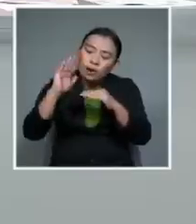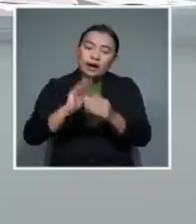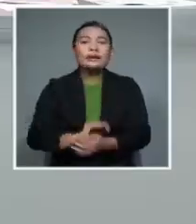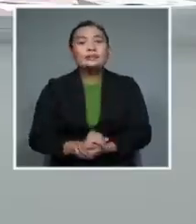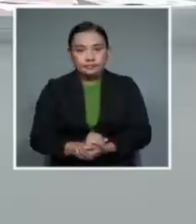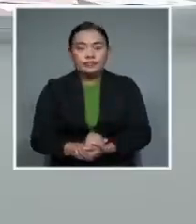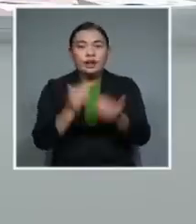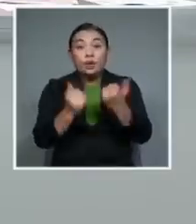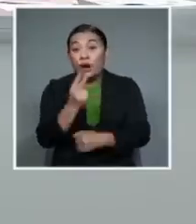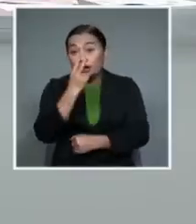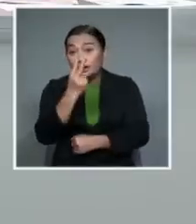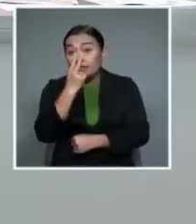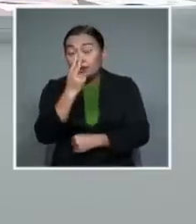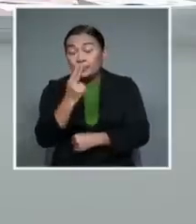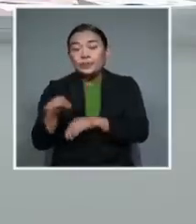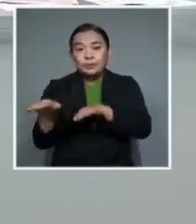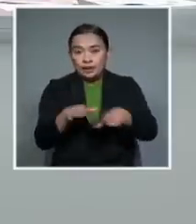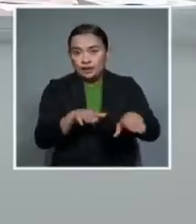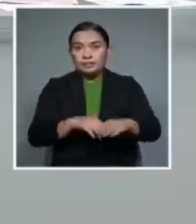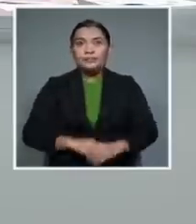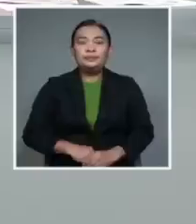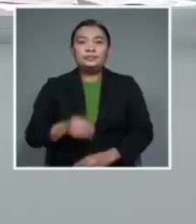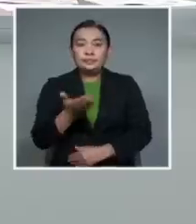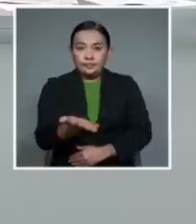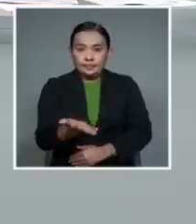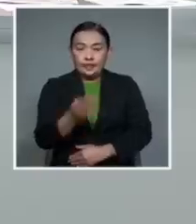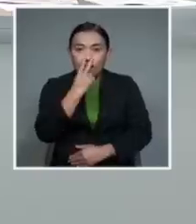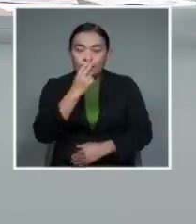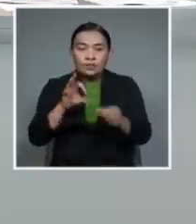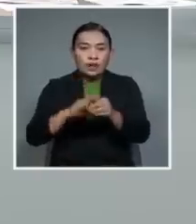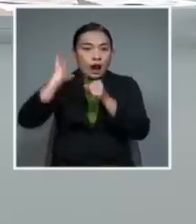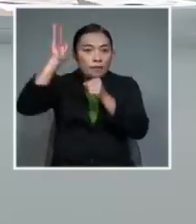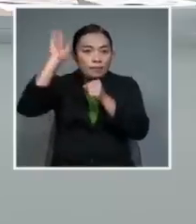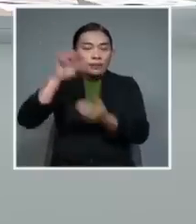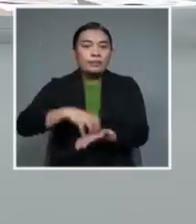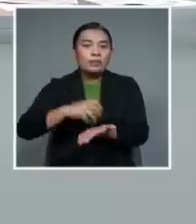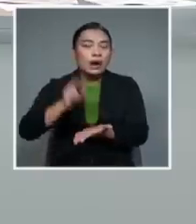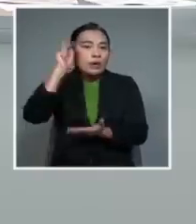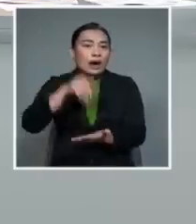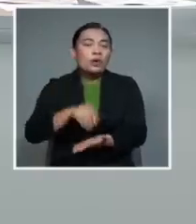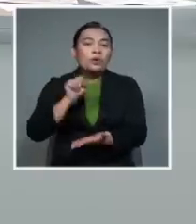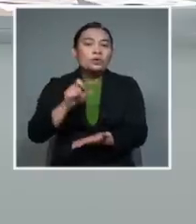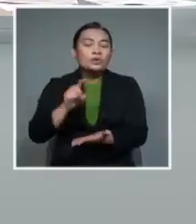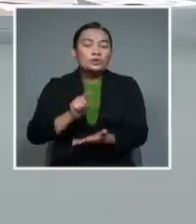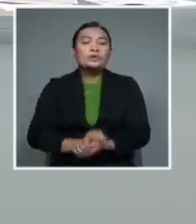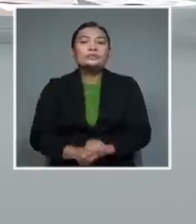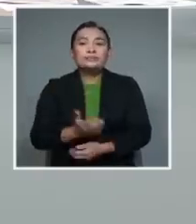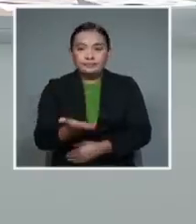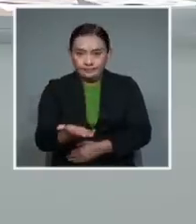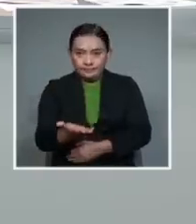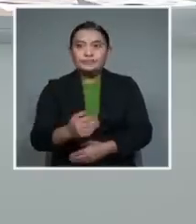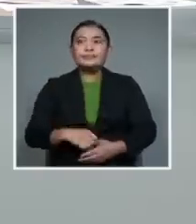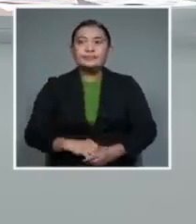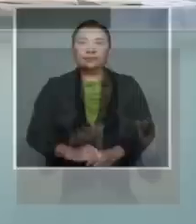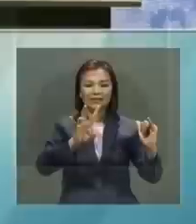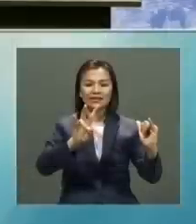อันนี้จะเป็นอย่างไรอ่าเดี๋ยวเราไปติดตามพร้อมกันเลยนะครับให้คุณผู้ชมได้ติดตามการแถลงข่าวจากศูนย์บริหารจะนะการขอบ 19พร้อมกันเลยครับ